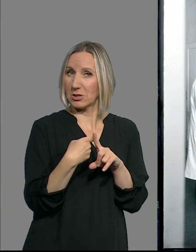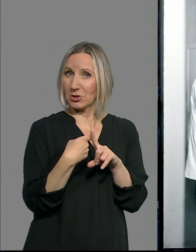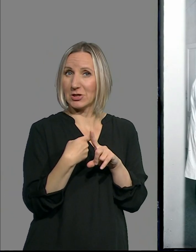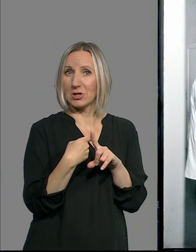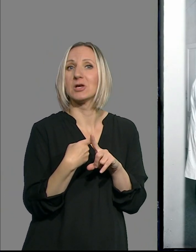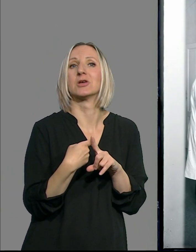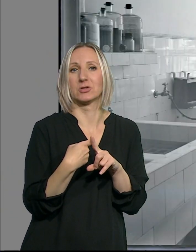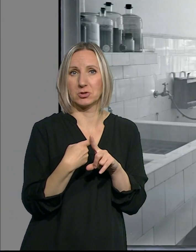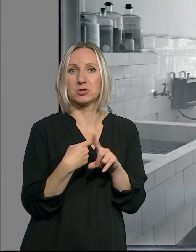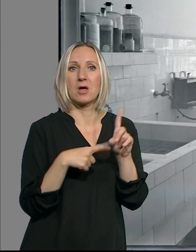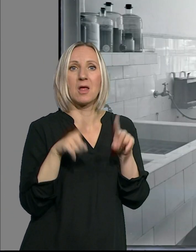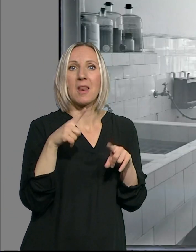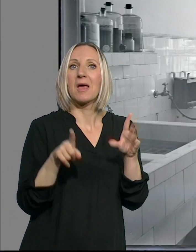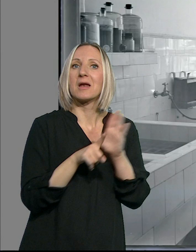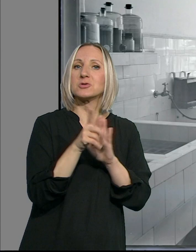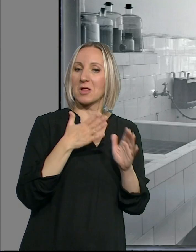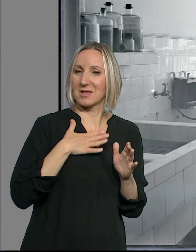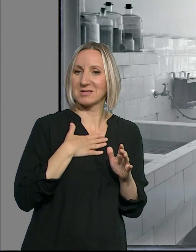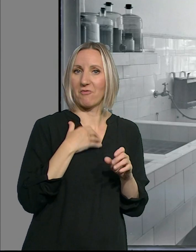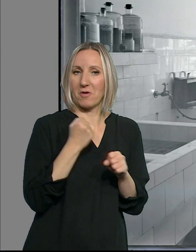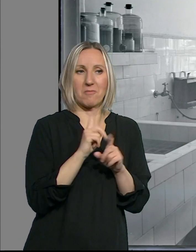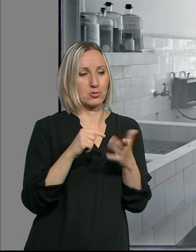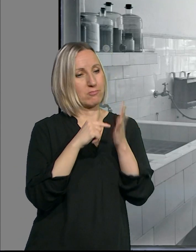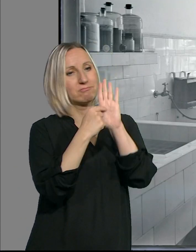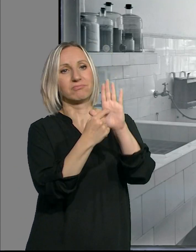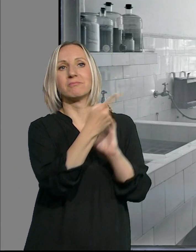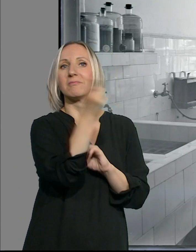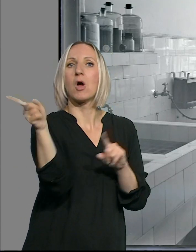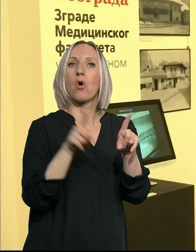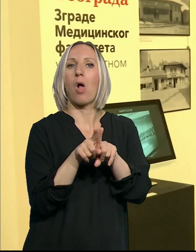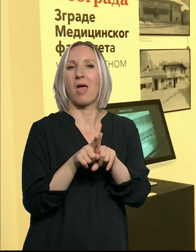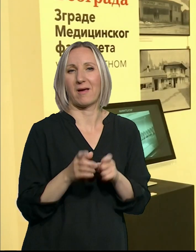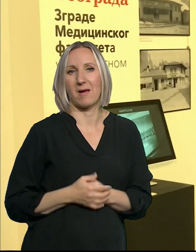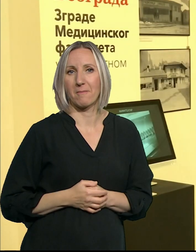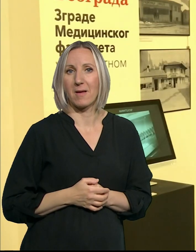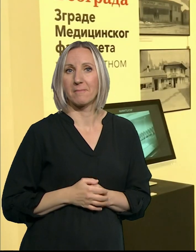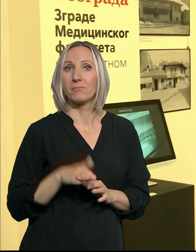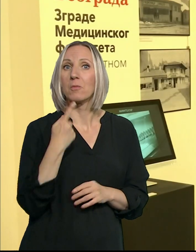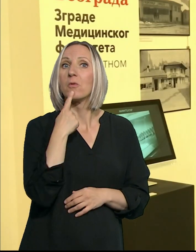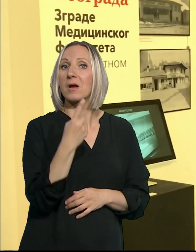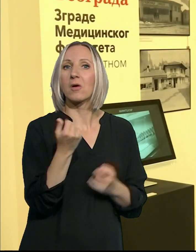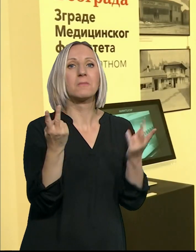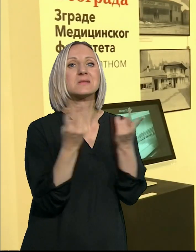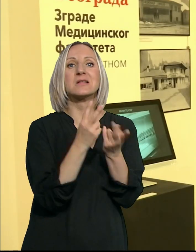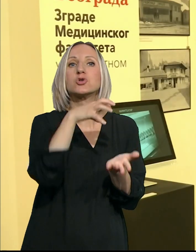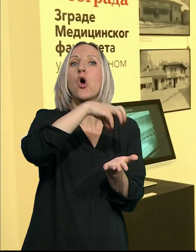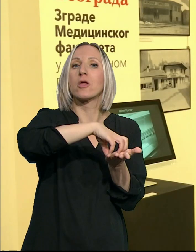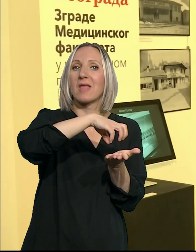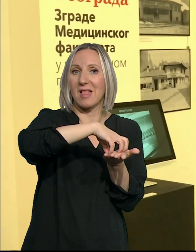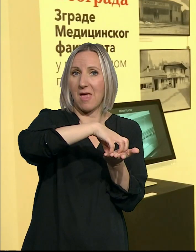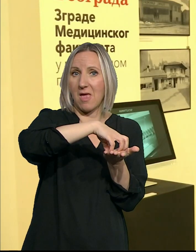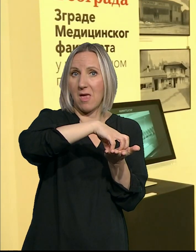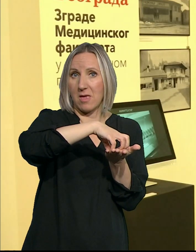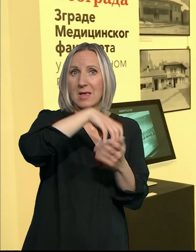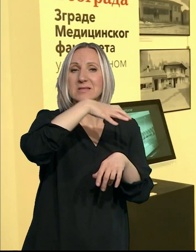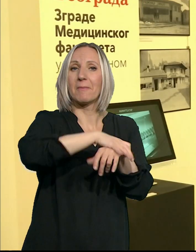da neke rezultate svog rada predstavi tamo kolegama. Njemu je tada rečeno da je slično odeljenje, odnosno odeljenje